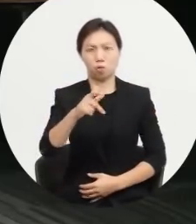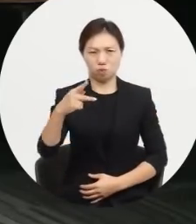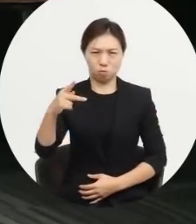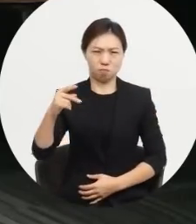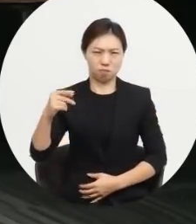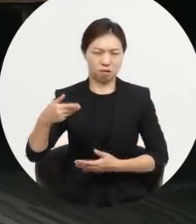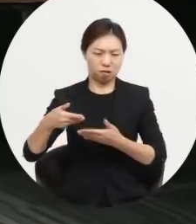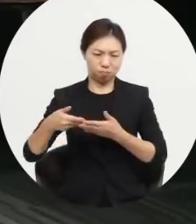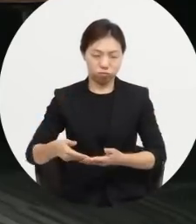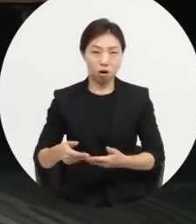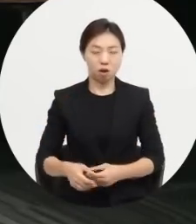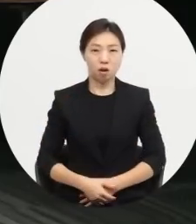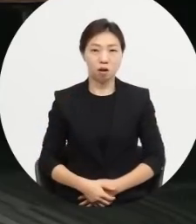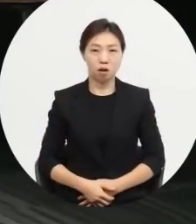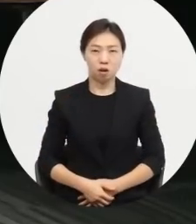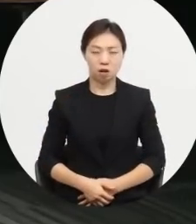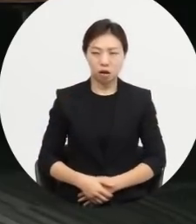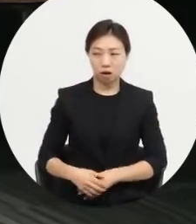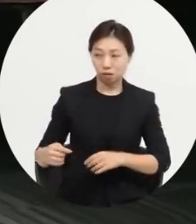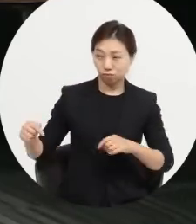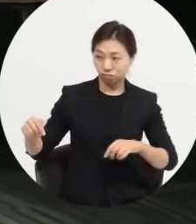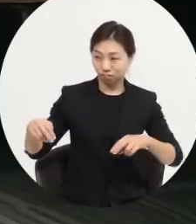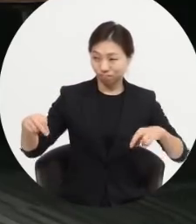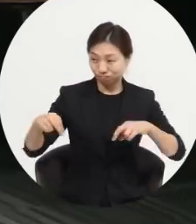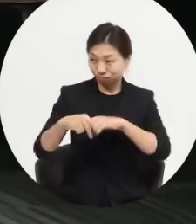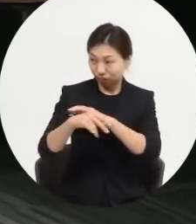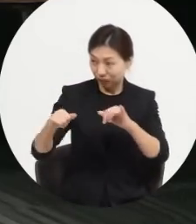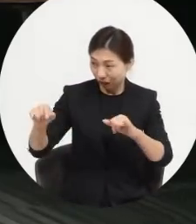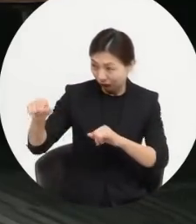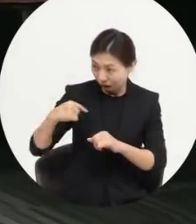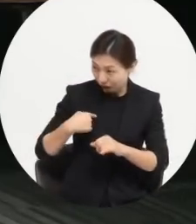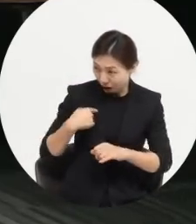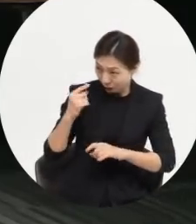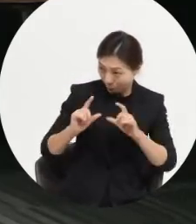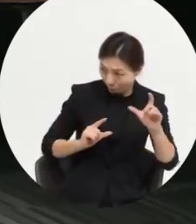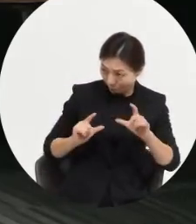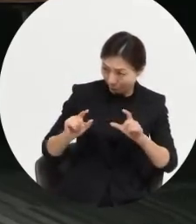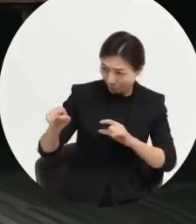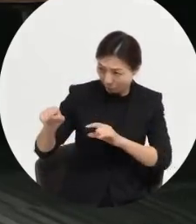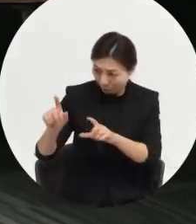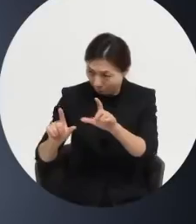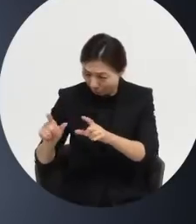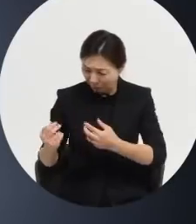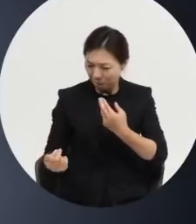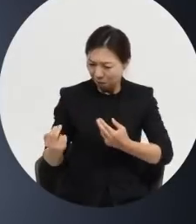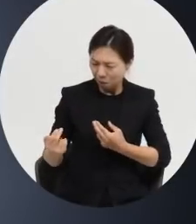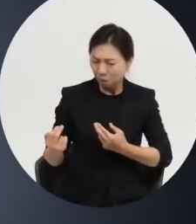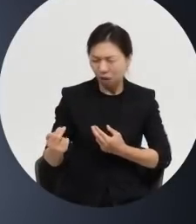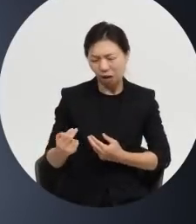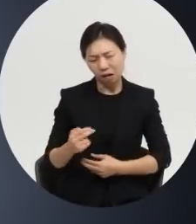비교하는 등 생활에 불편함이 많은데 어떻게 하면 좋을지 여쭙고 싶습니다.